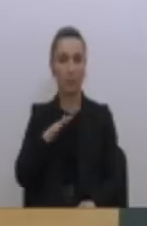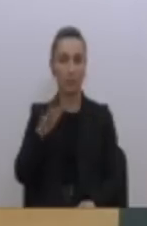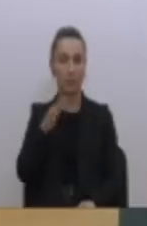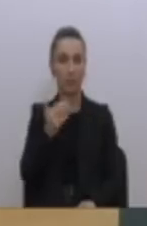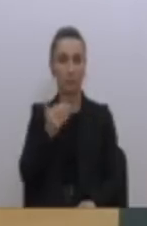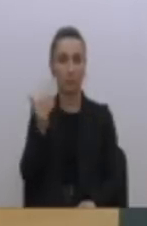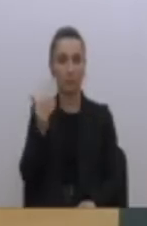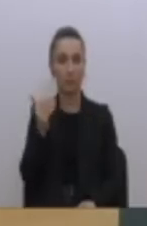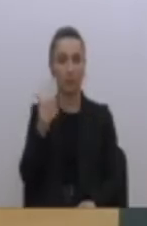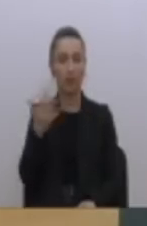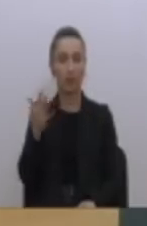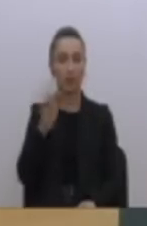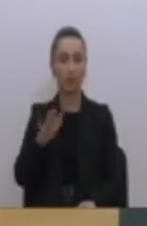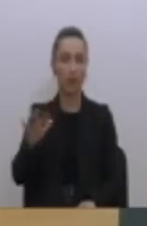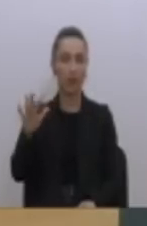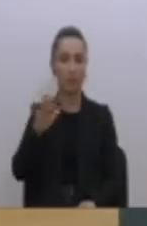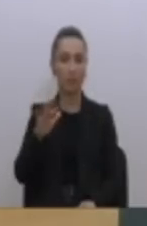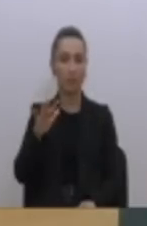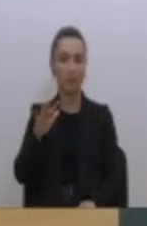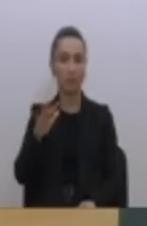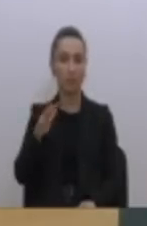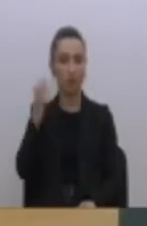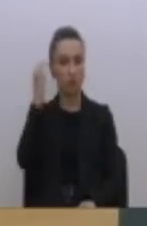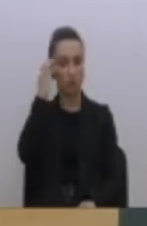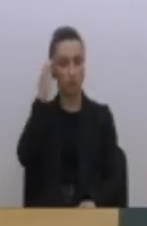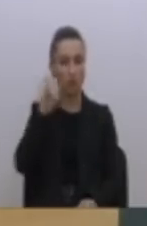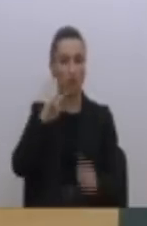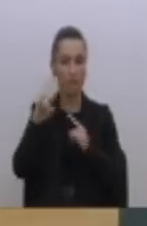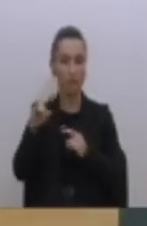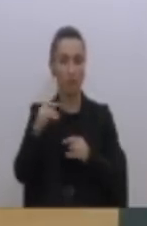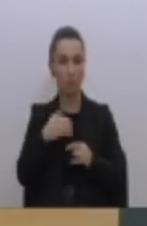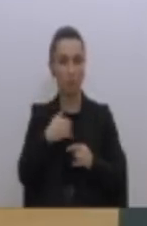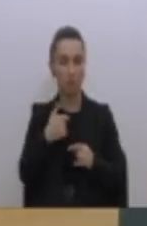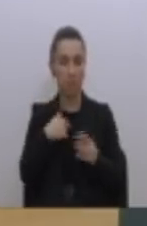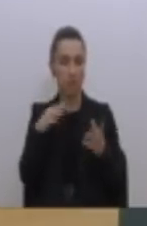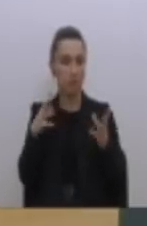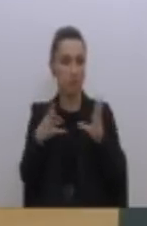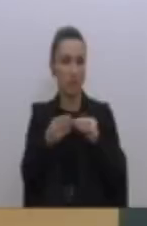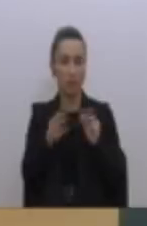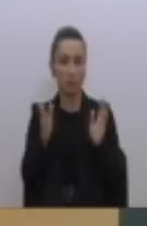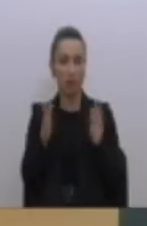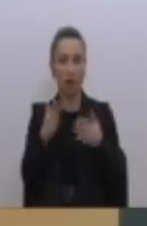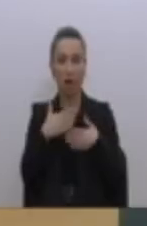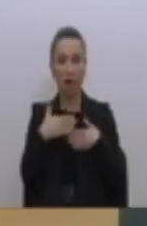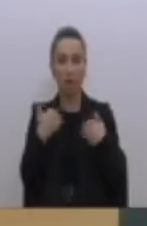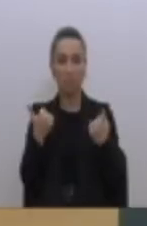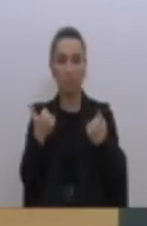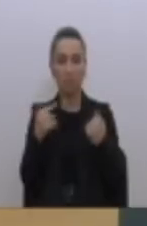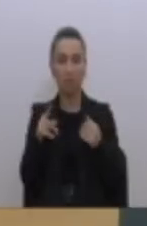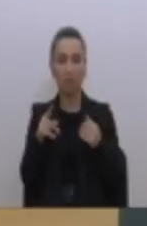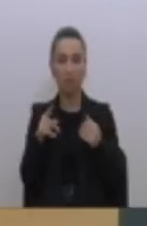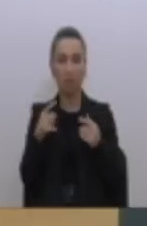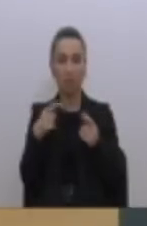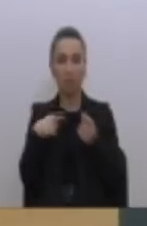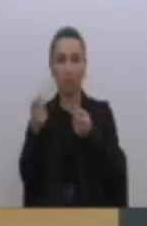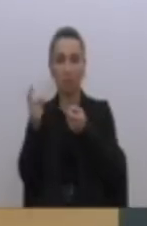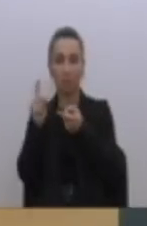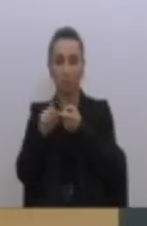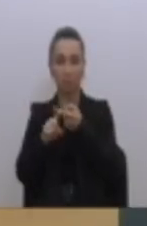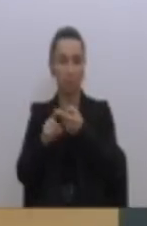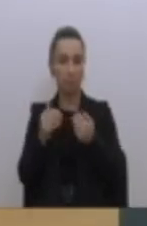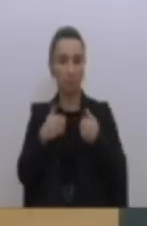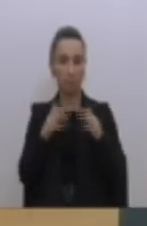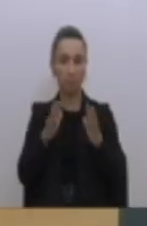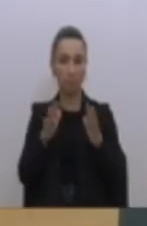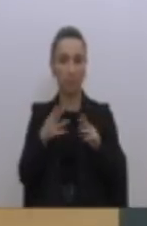ევროპის დასავლეთის ზოგადად გაშავებისთვის. და მე საერთოდ არ მინდა, რომ აი ამ ნარატივს ჩვენ ვემთხვეოდეთ.